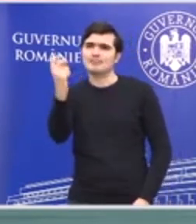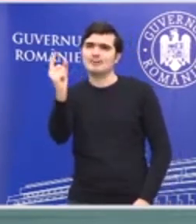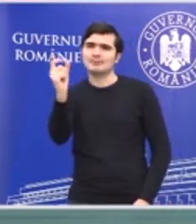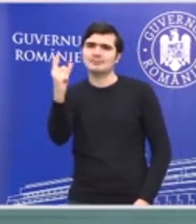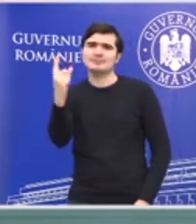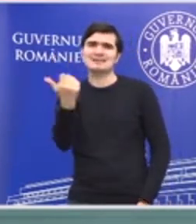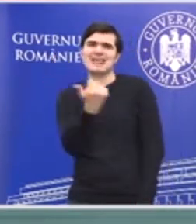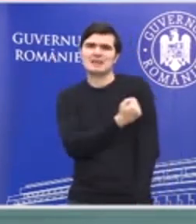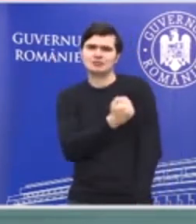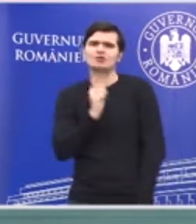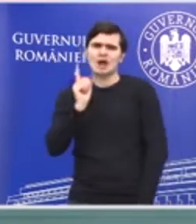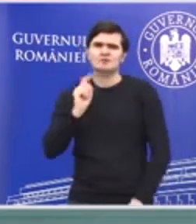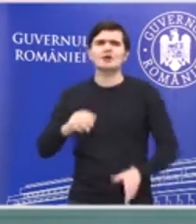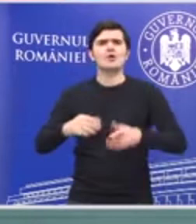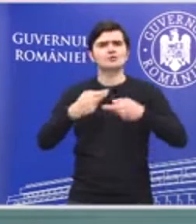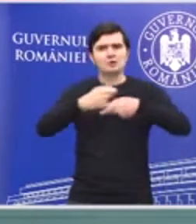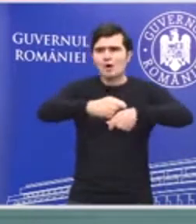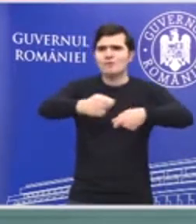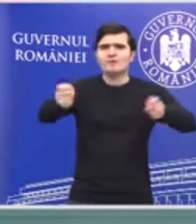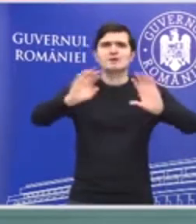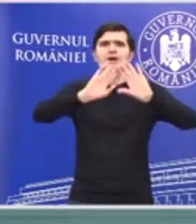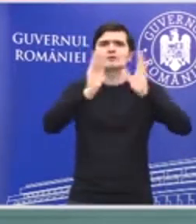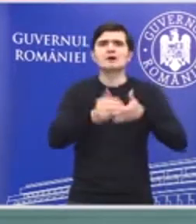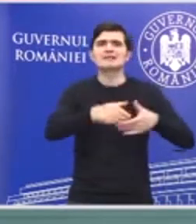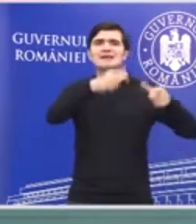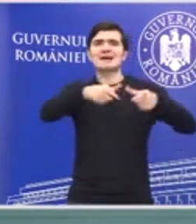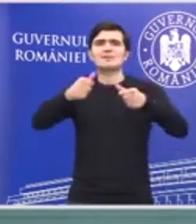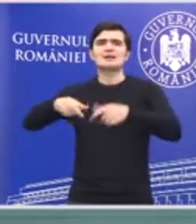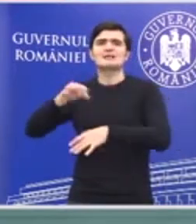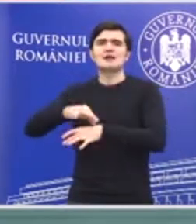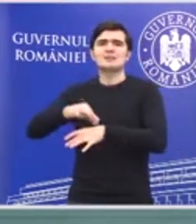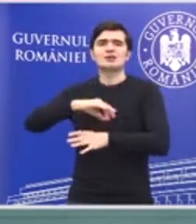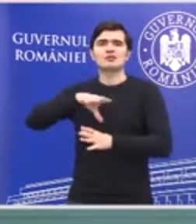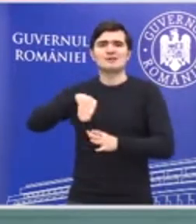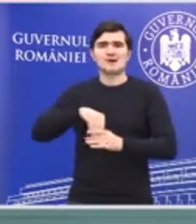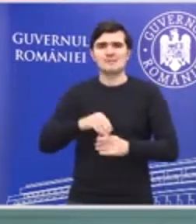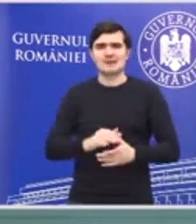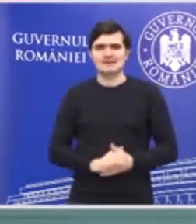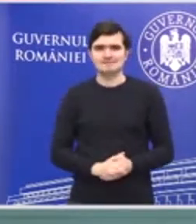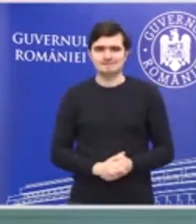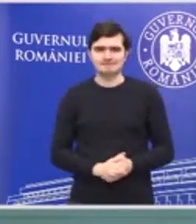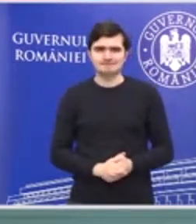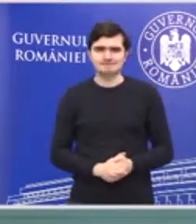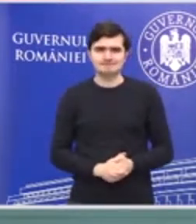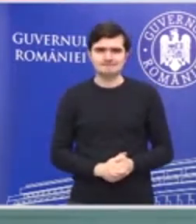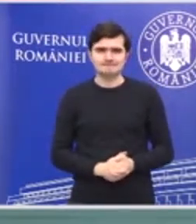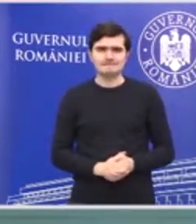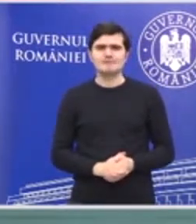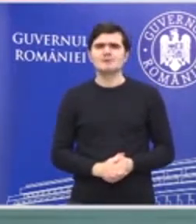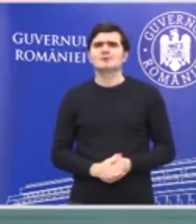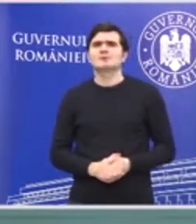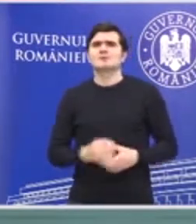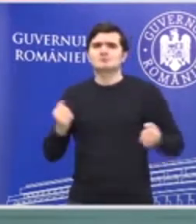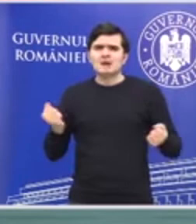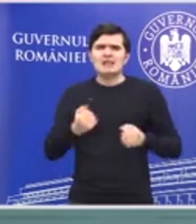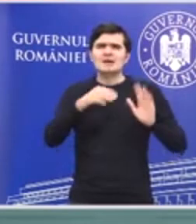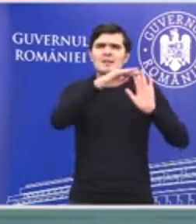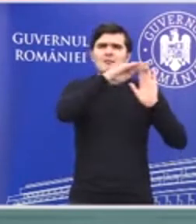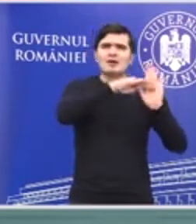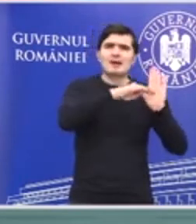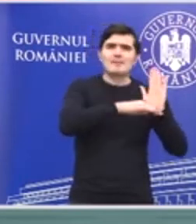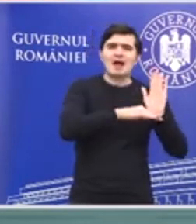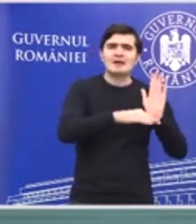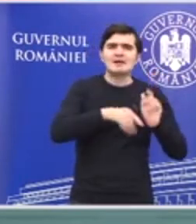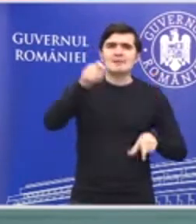epipenuri, vor fi alocate către fiecare cabinet de medicină de familie. De asemenea, programările persoanelor